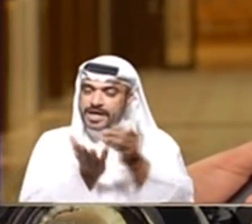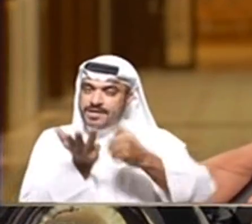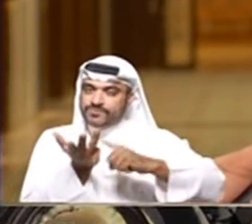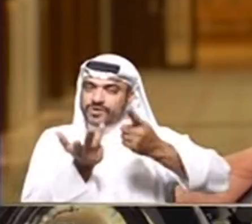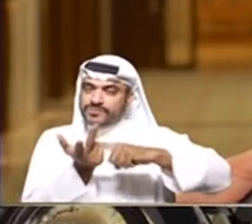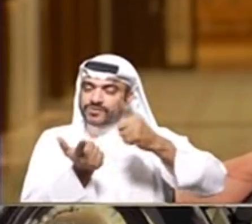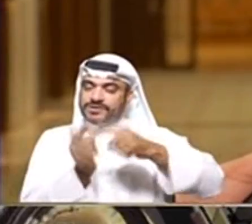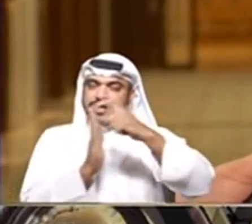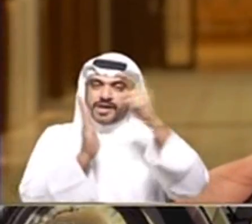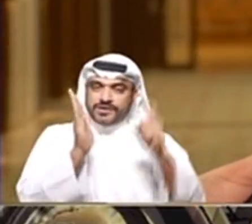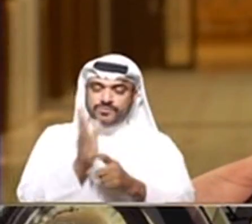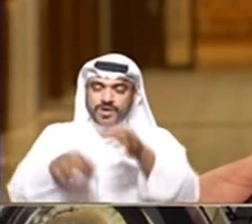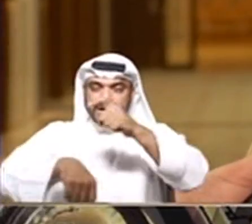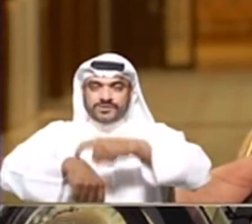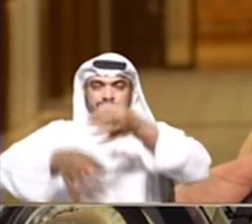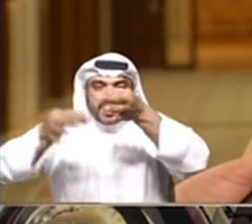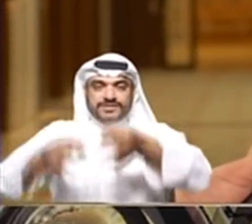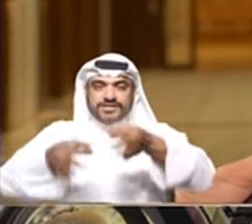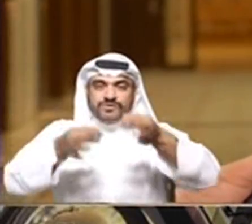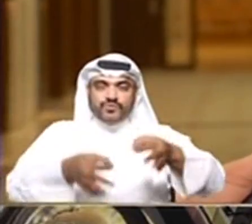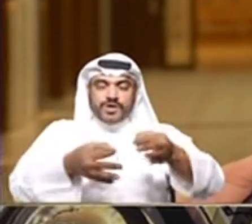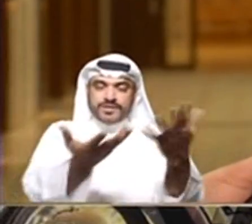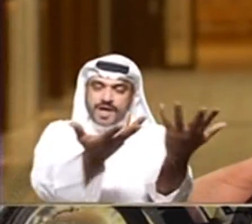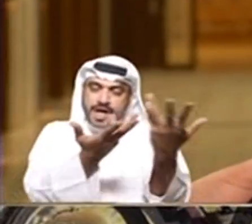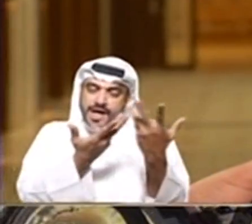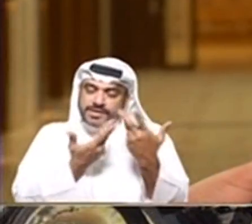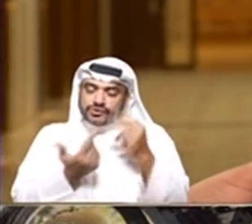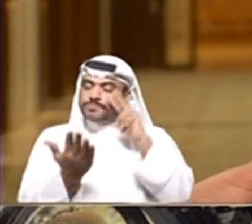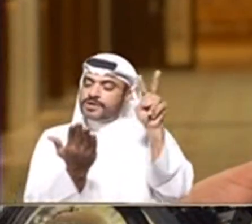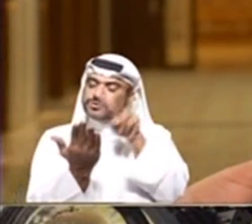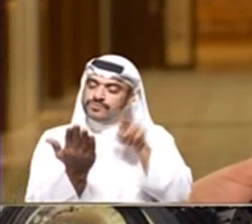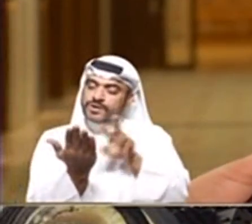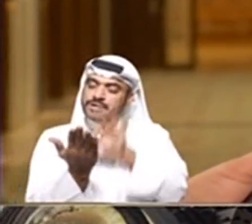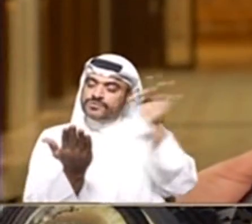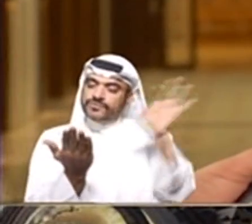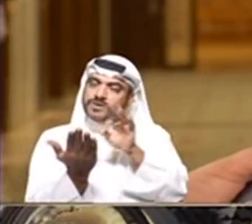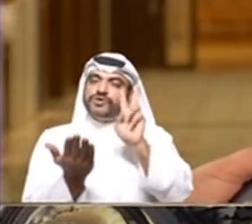وفق الأطر الزمنية التي تحتاجها هذه الإجراءات.